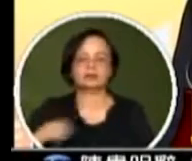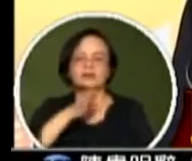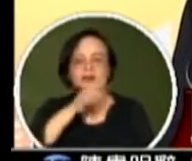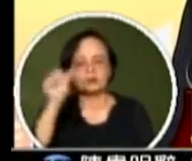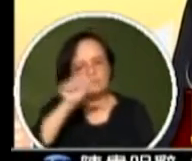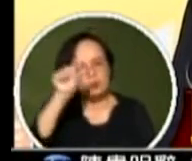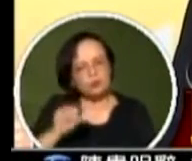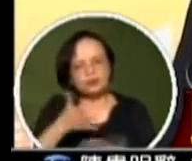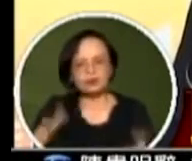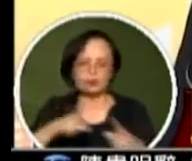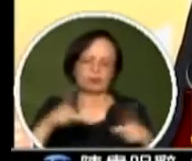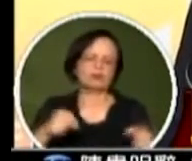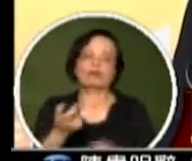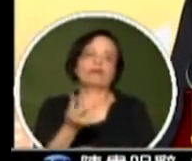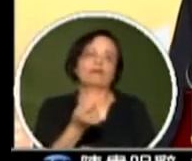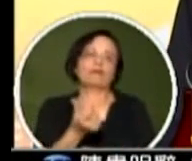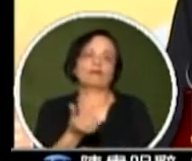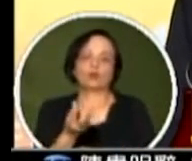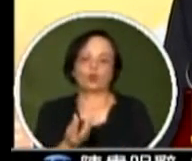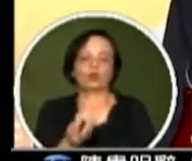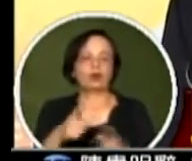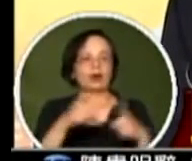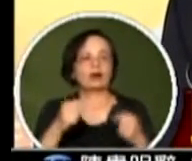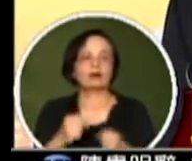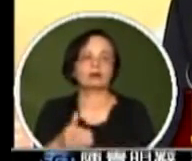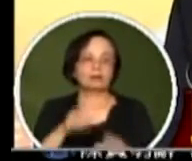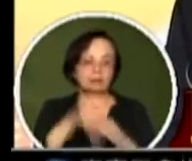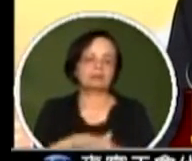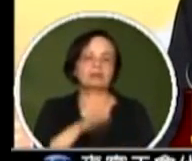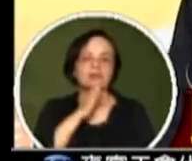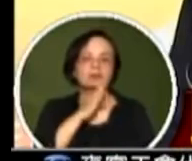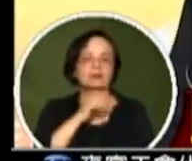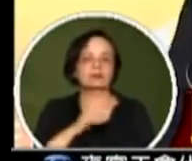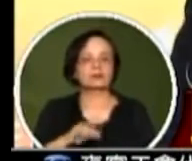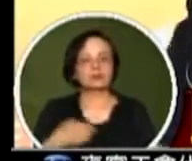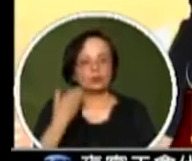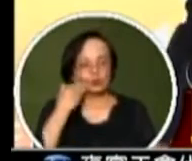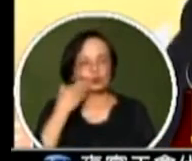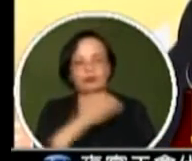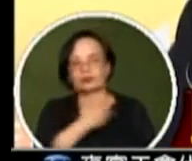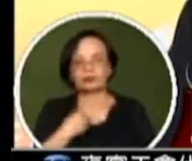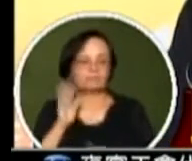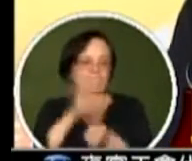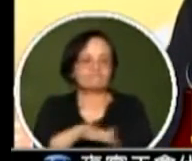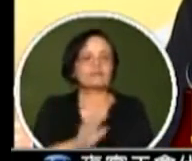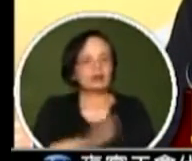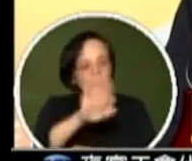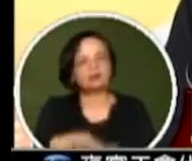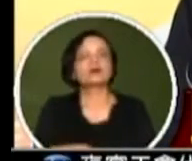啊，咱若讲有8席的当选，咱国民党伫立法院的席数都无超过半数